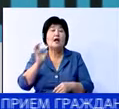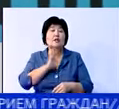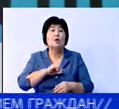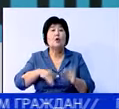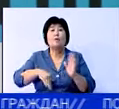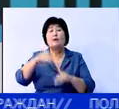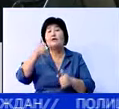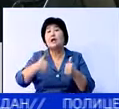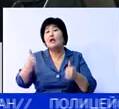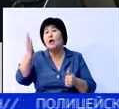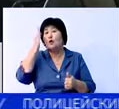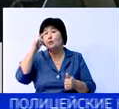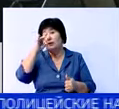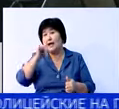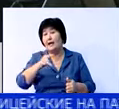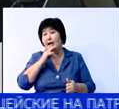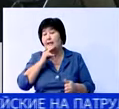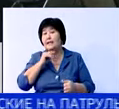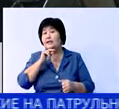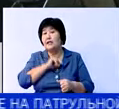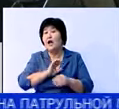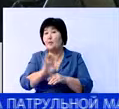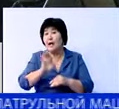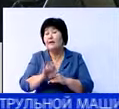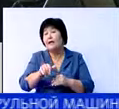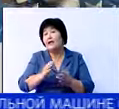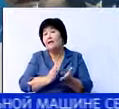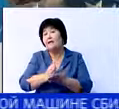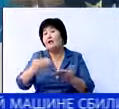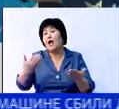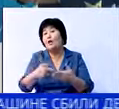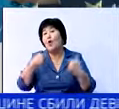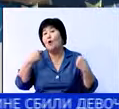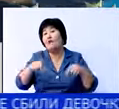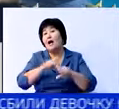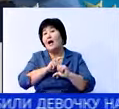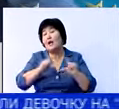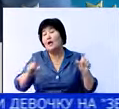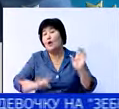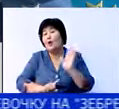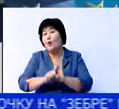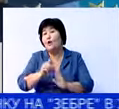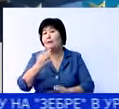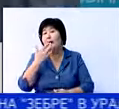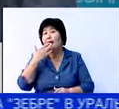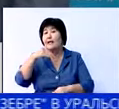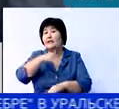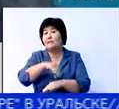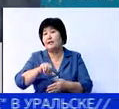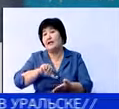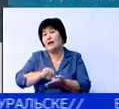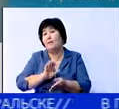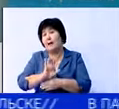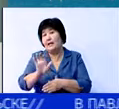повышения конкурентоспособности казахстанских производителей и выхода на новые рынки, укрепления экспортного потенциала.